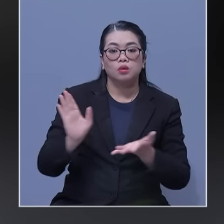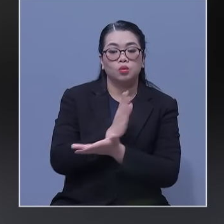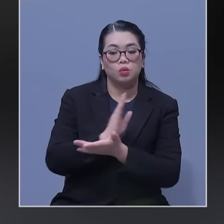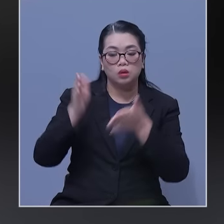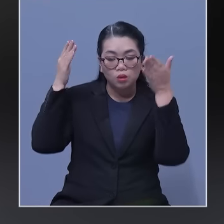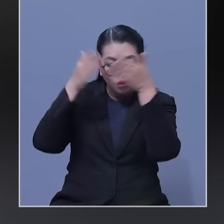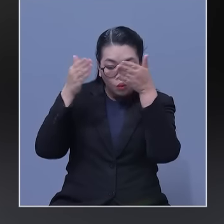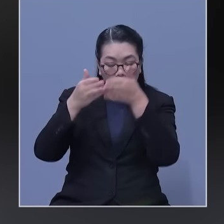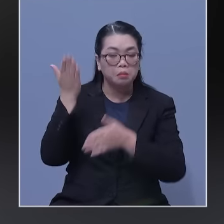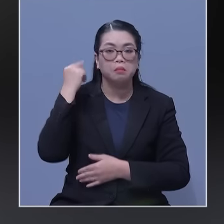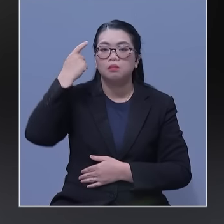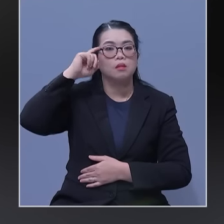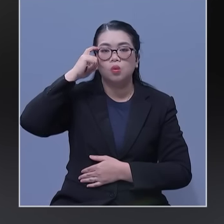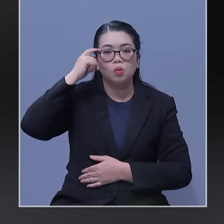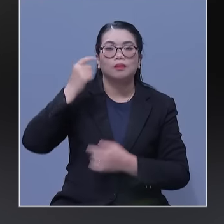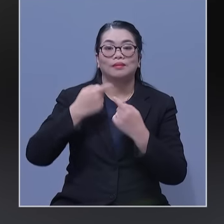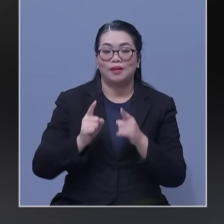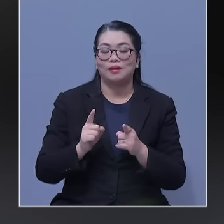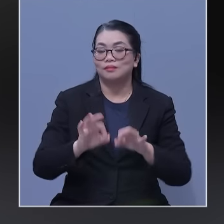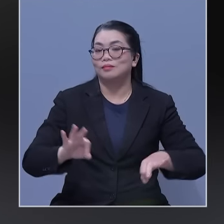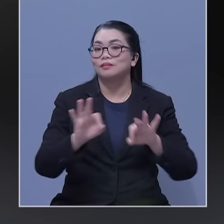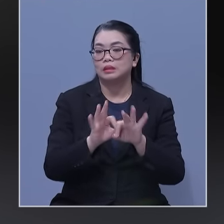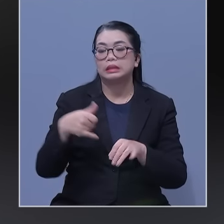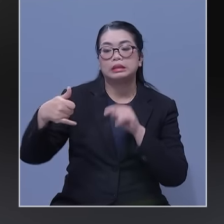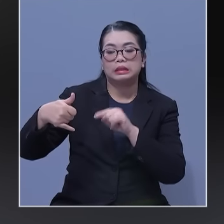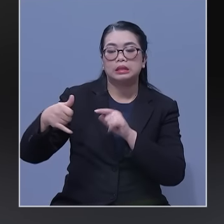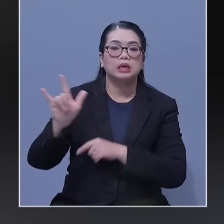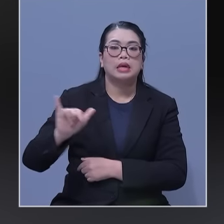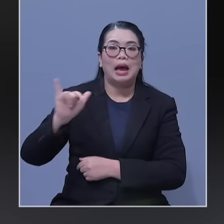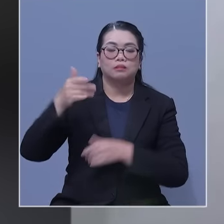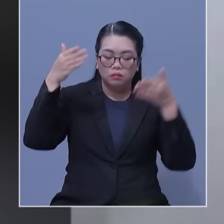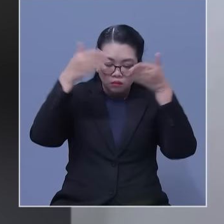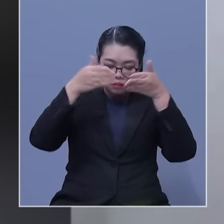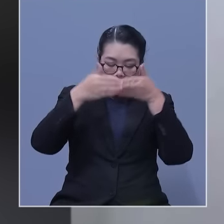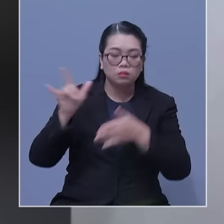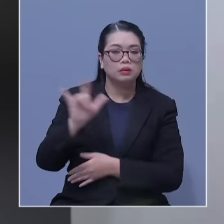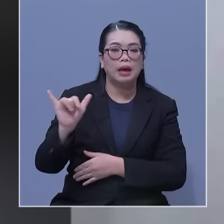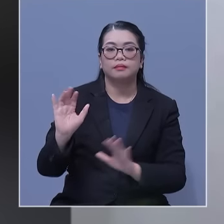อินโดนีเซียมาก่อนหรือเปล่าแต่ที่แน่ๆคือเสี่ยแป้งเขาไม่มีญาติในอินโดนีเซีย